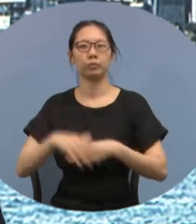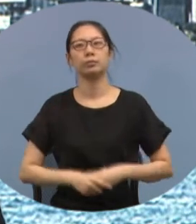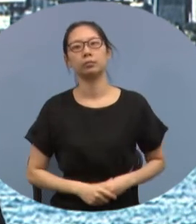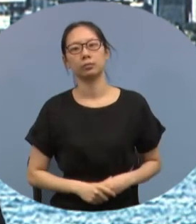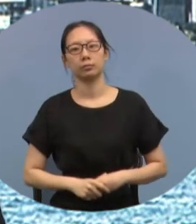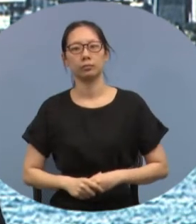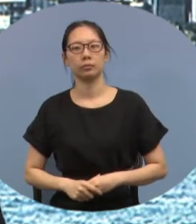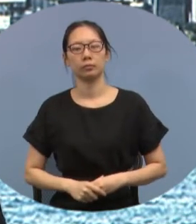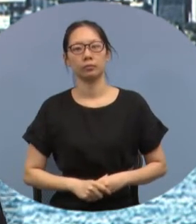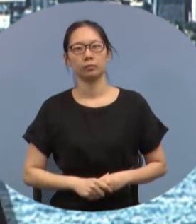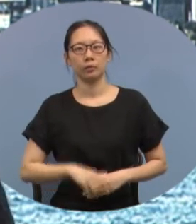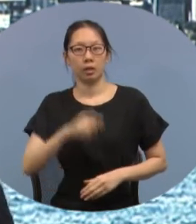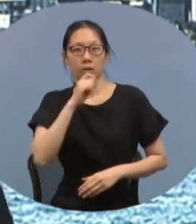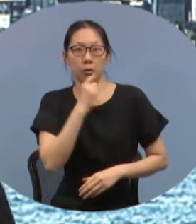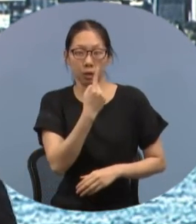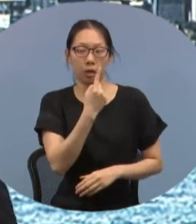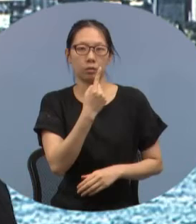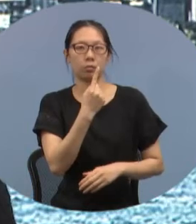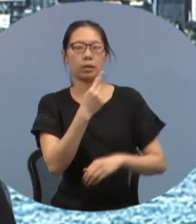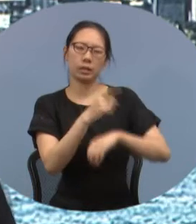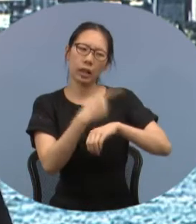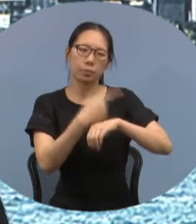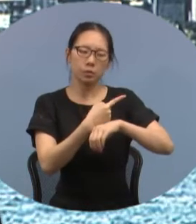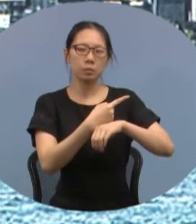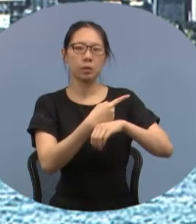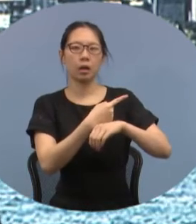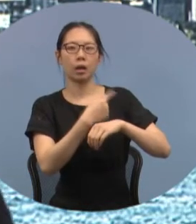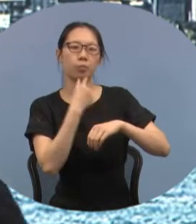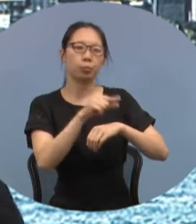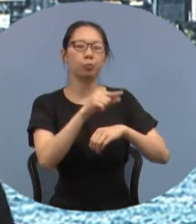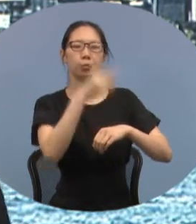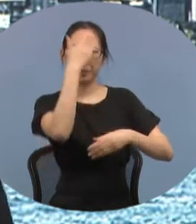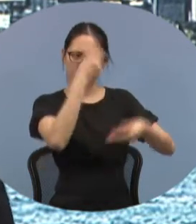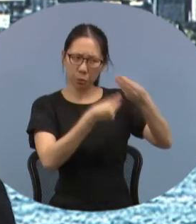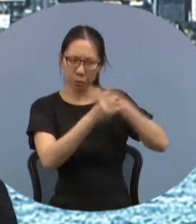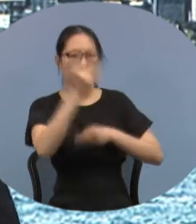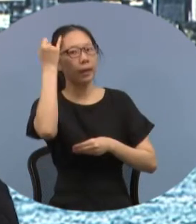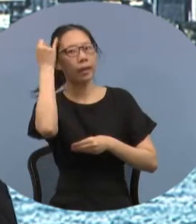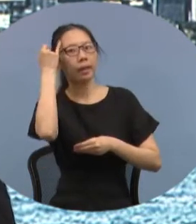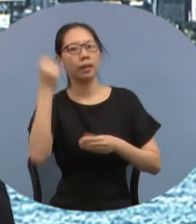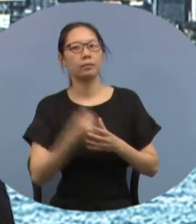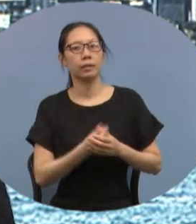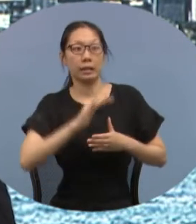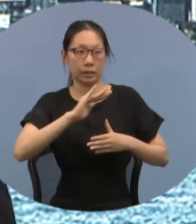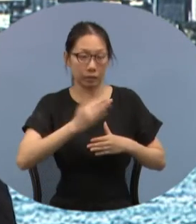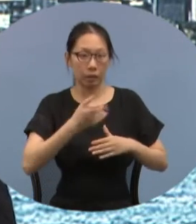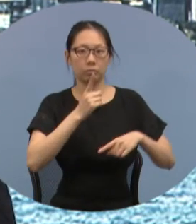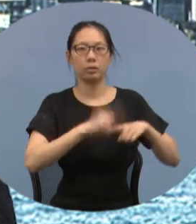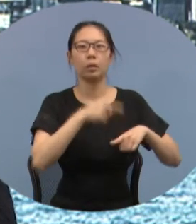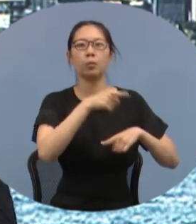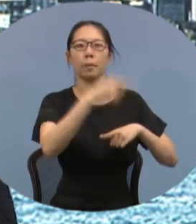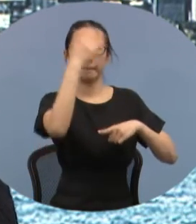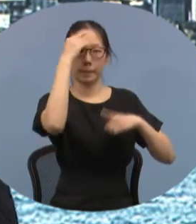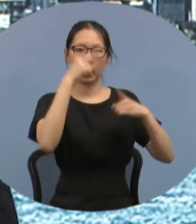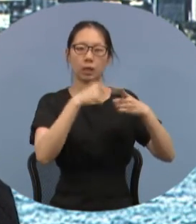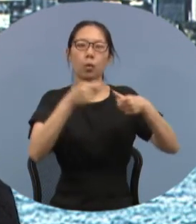個案相關嘅個案。有一位個案咧，我哋暫定都係源頭不明嘅個案啦。但係其實佢咧